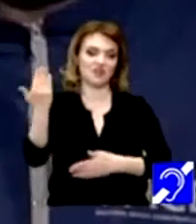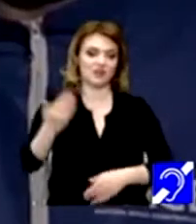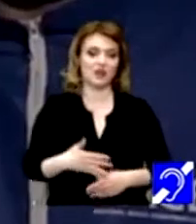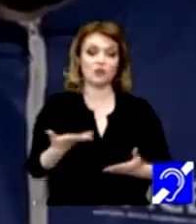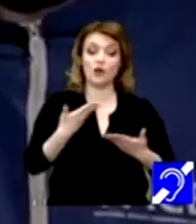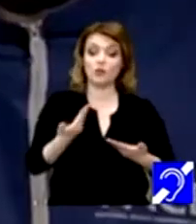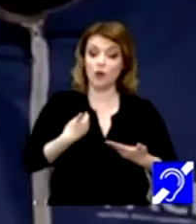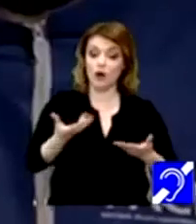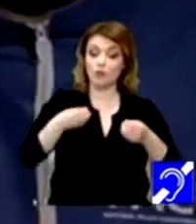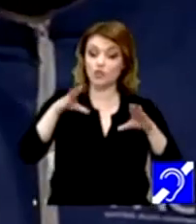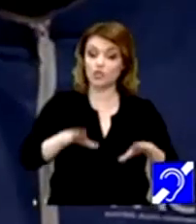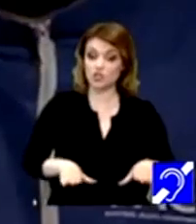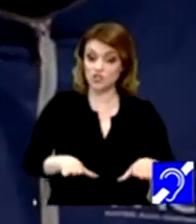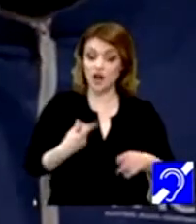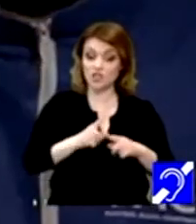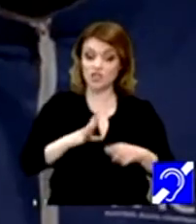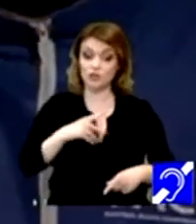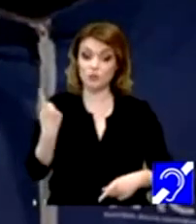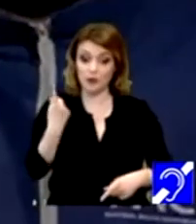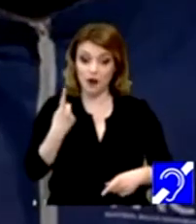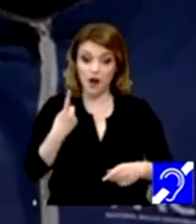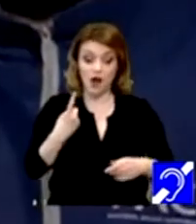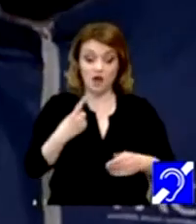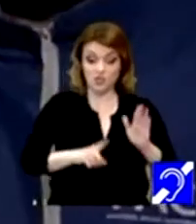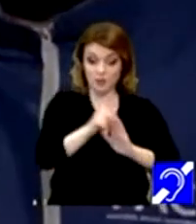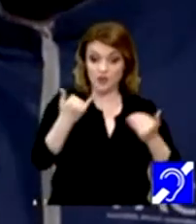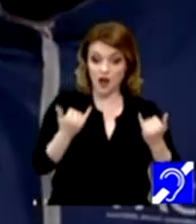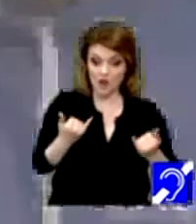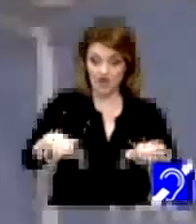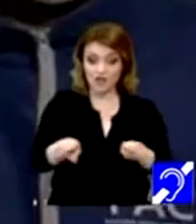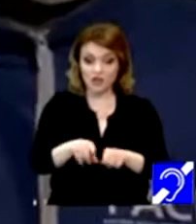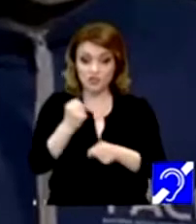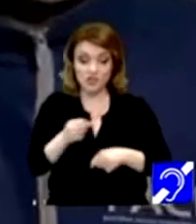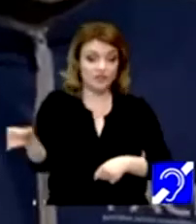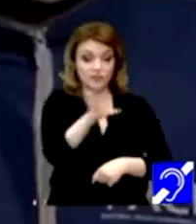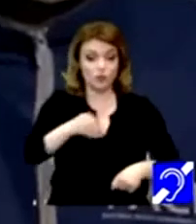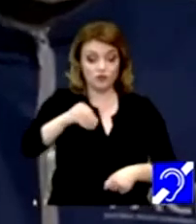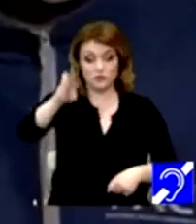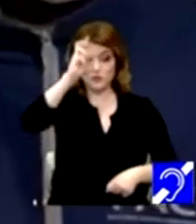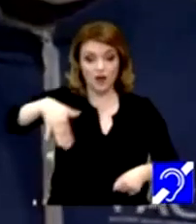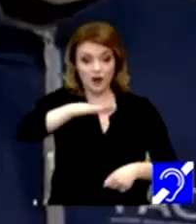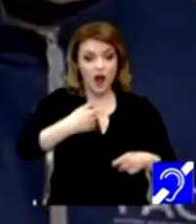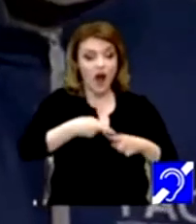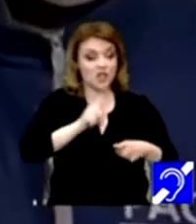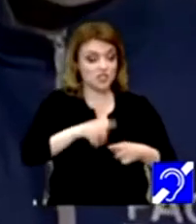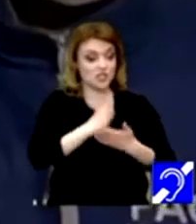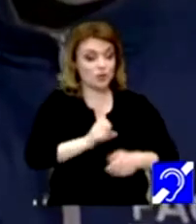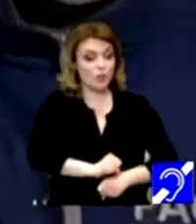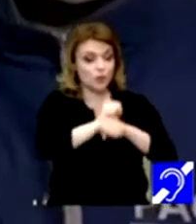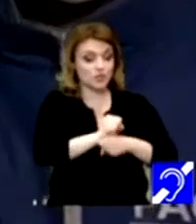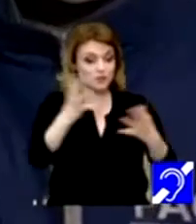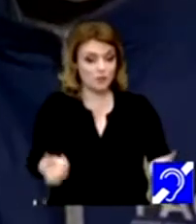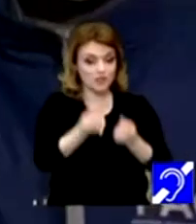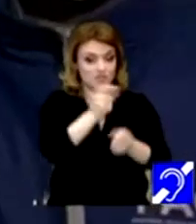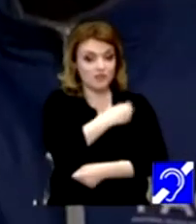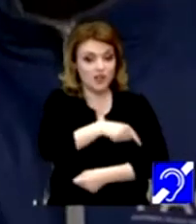o decizie și astăzi a fost aplicată prima și de azi înainte în toată țara va fi făcut acest lucru. Este un protest în susținerea medicilor care